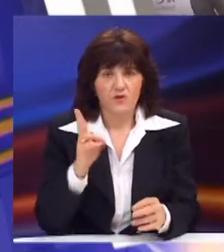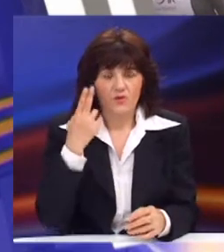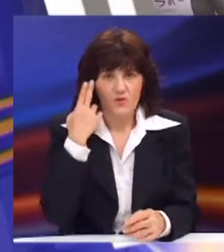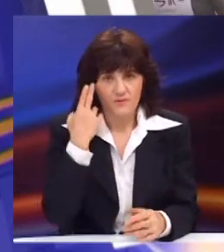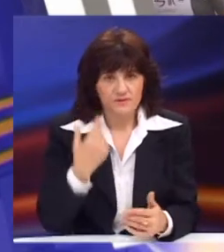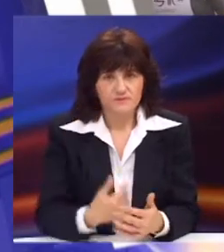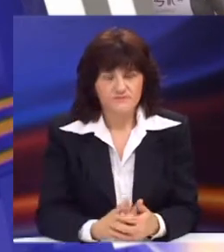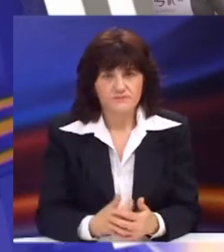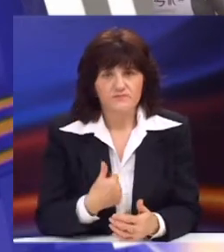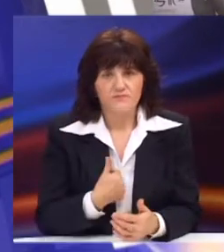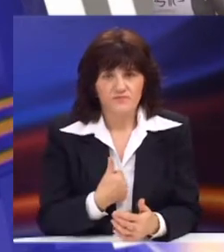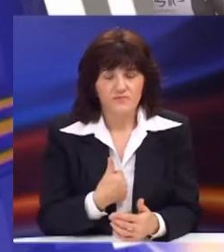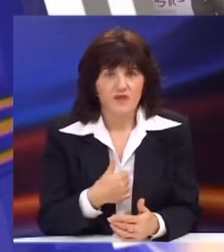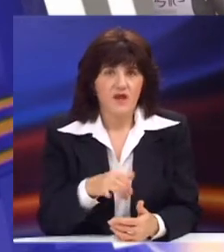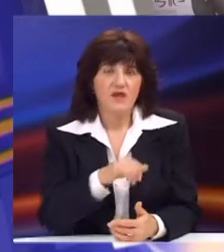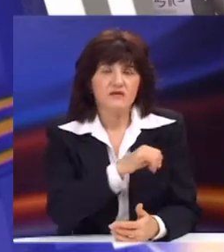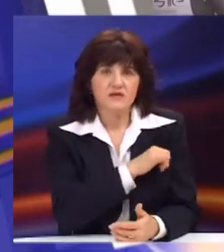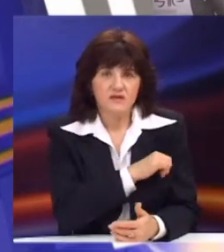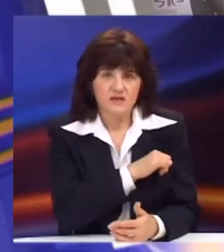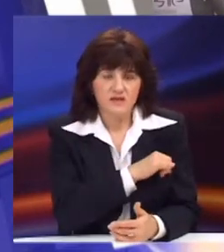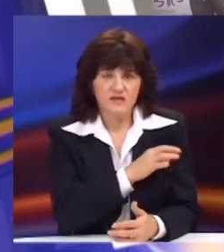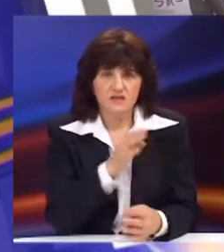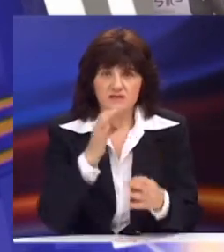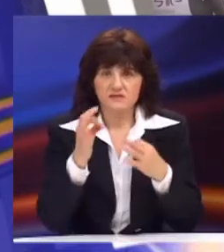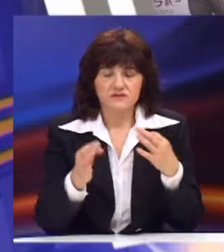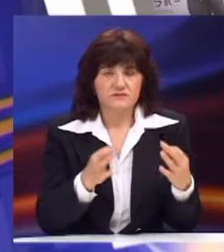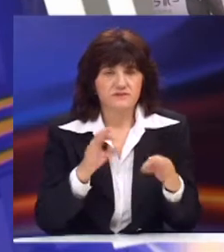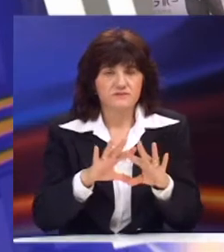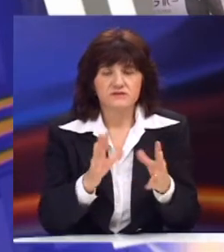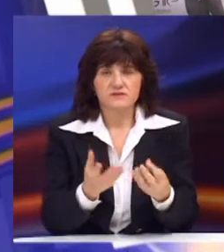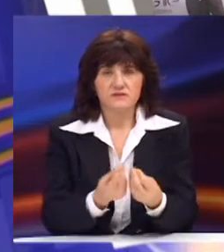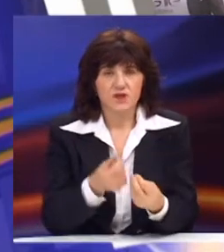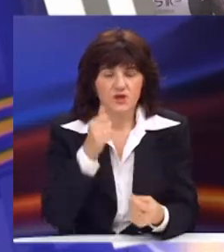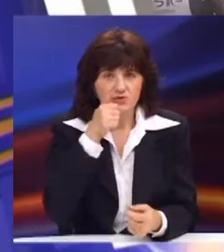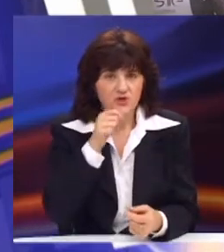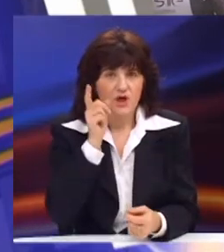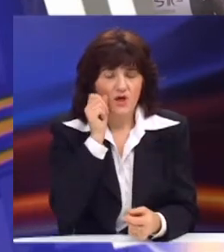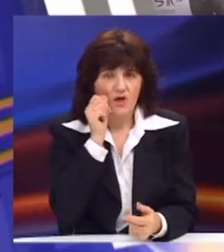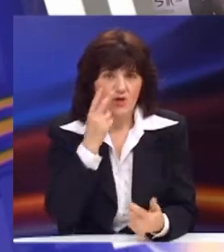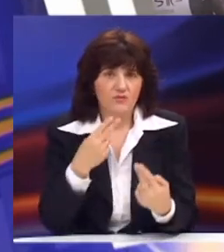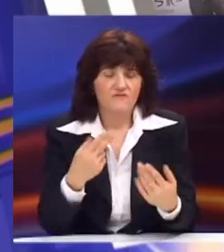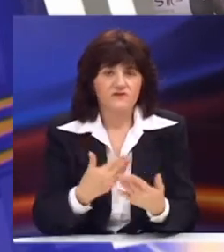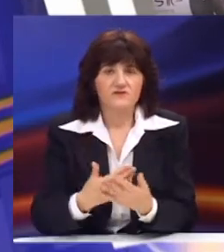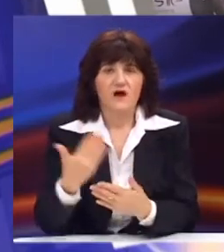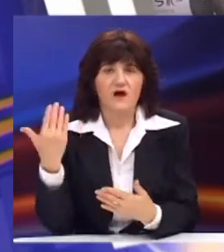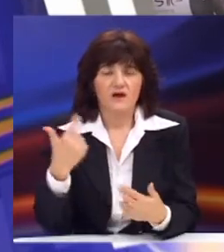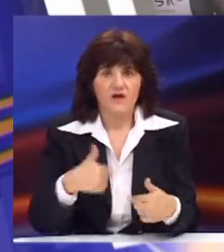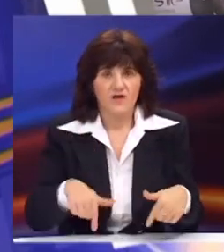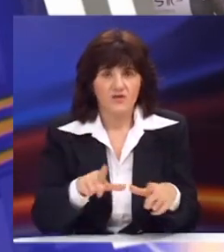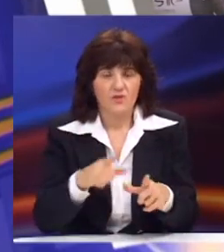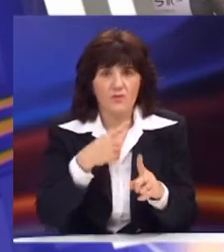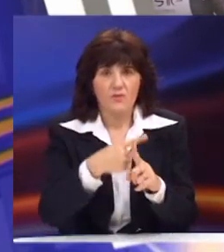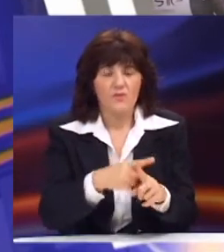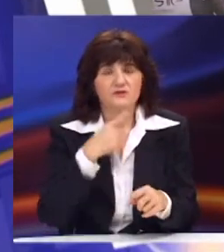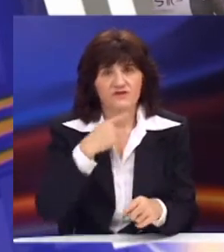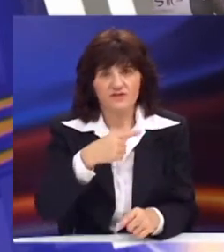svakome bliska i meni je nekako bilo interesantno da istražimo zajedno šta ljudima znači grad